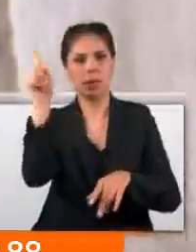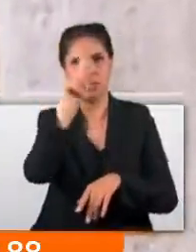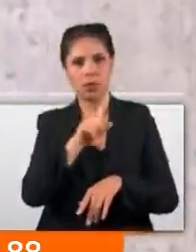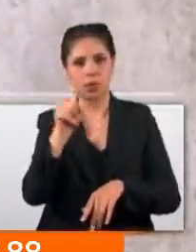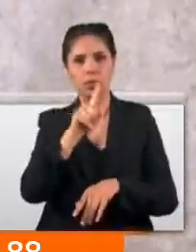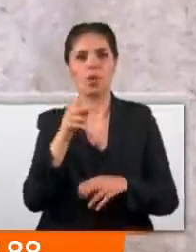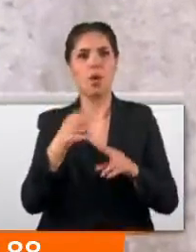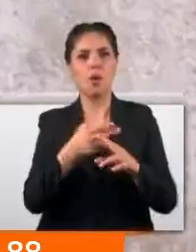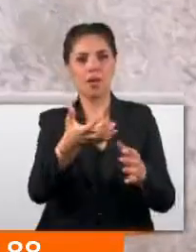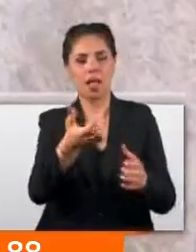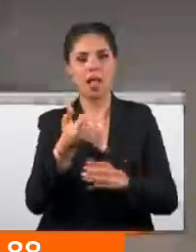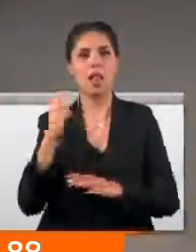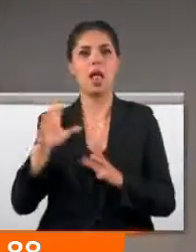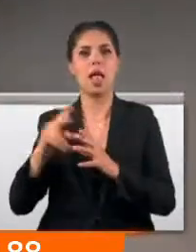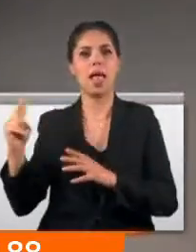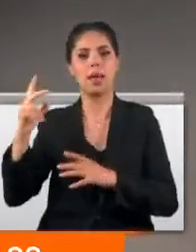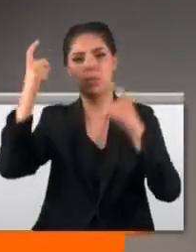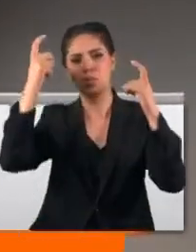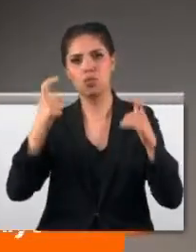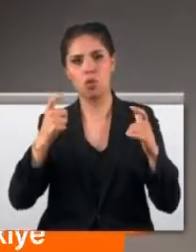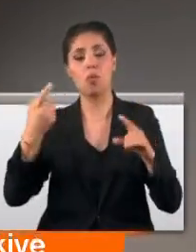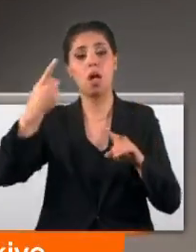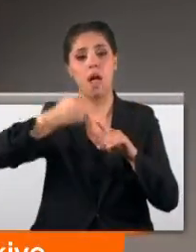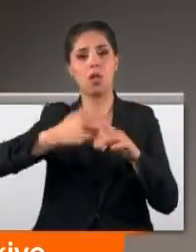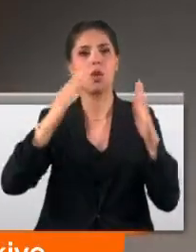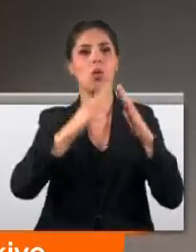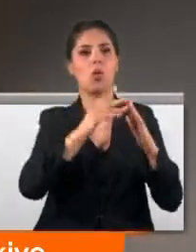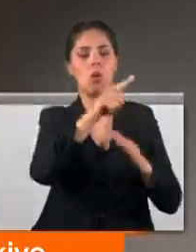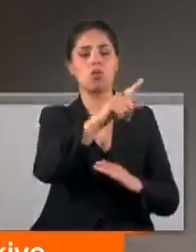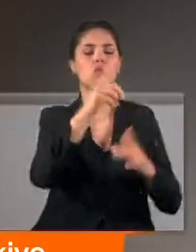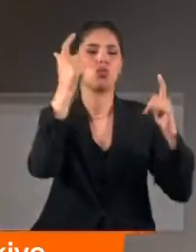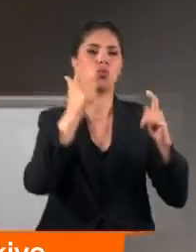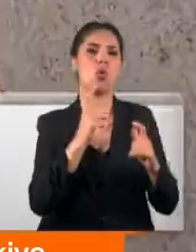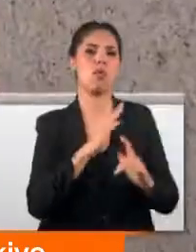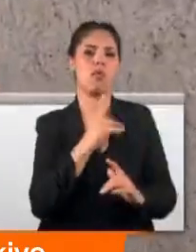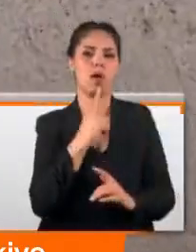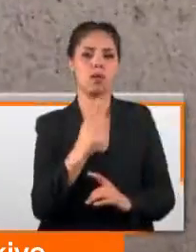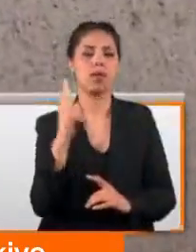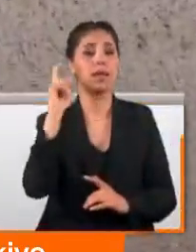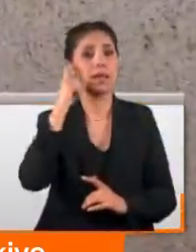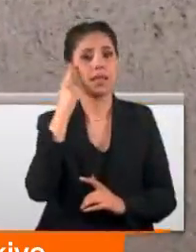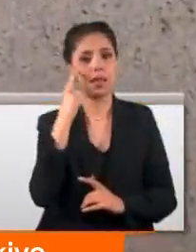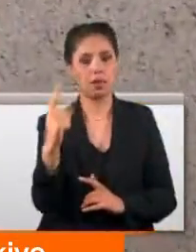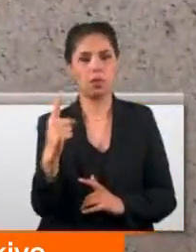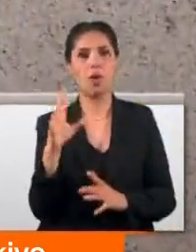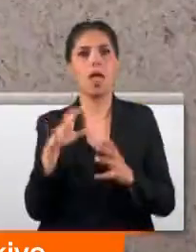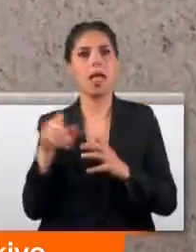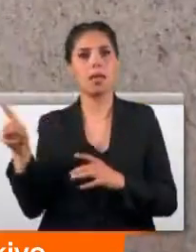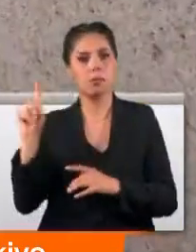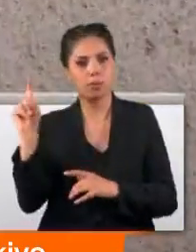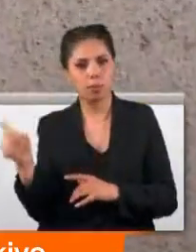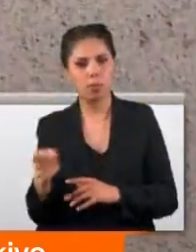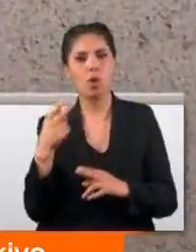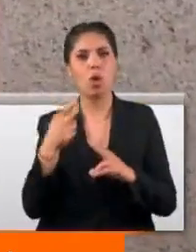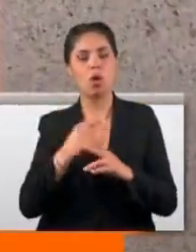sadece numune alan ekibi sorumlu tutmuyor. Bir de komşuları var öfkelerinin hedefinde. Çünkü iddiaya göre ekibe ulaşıp karot